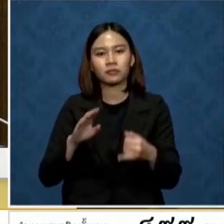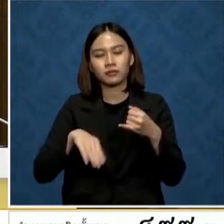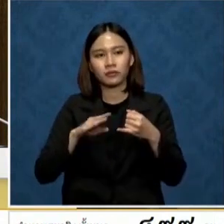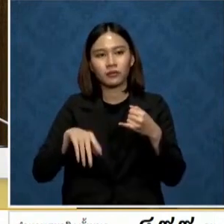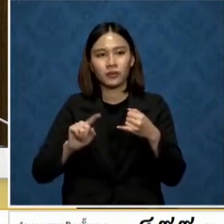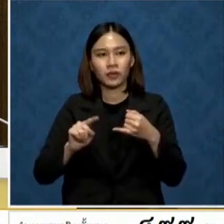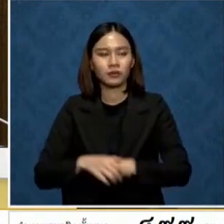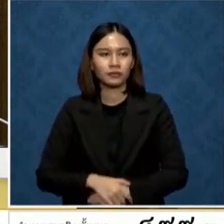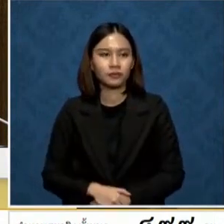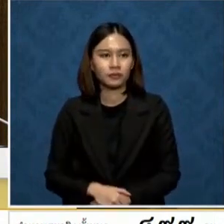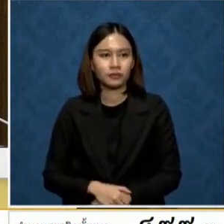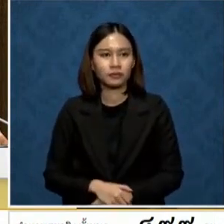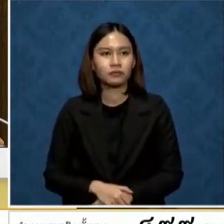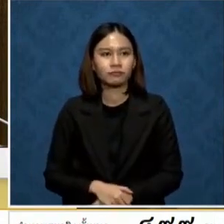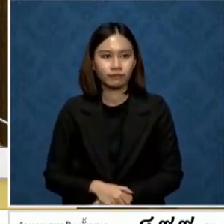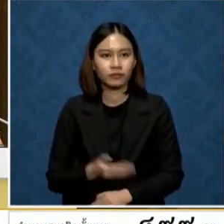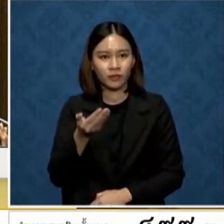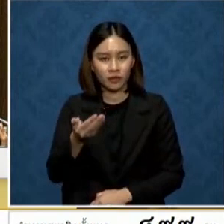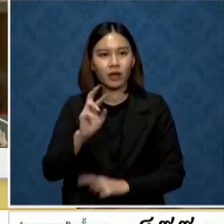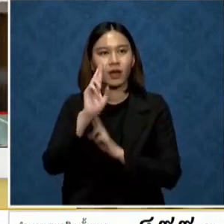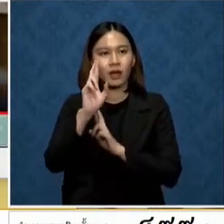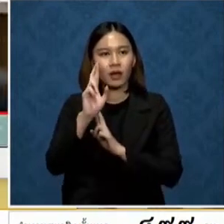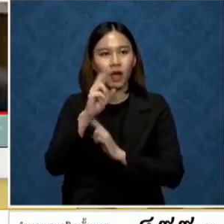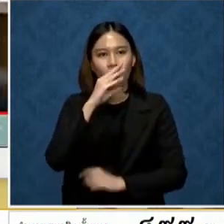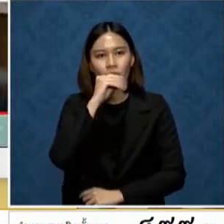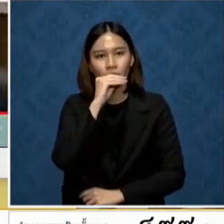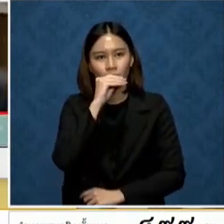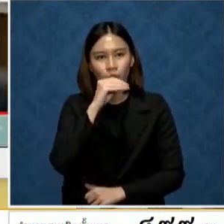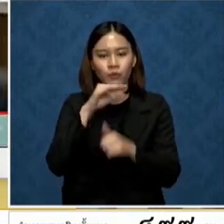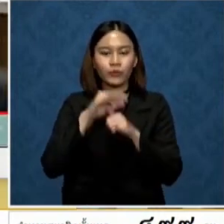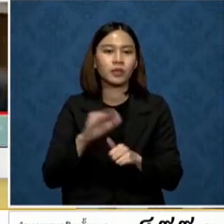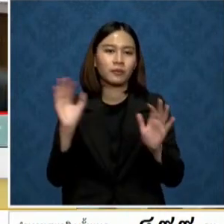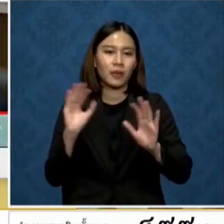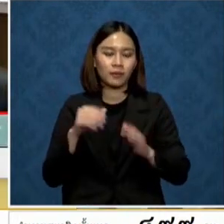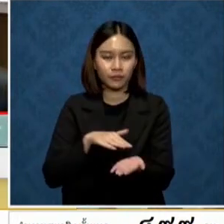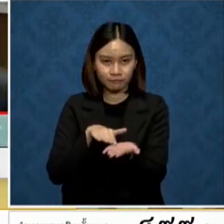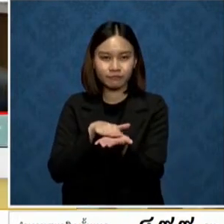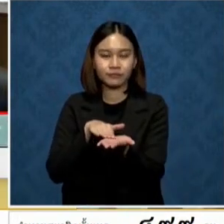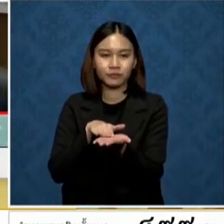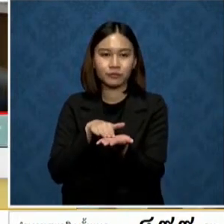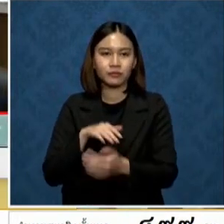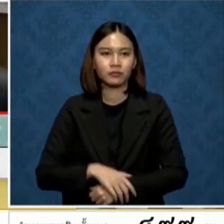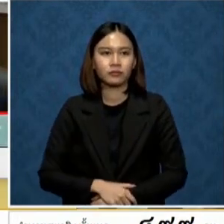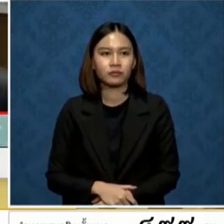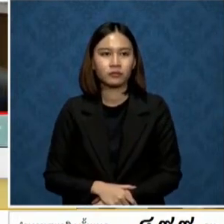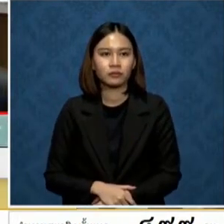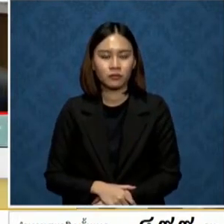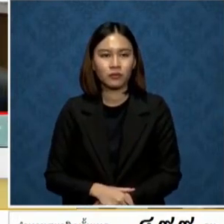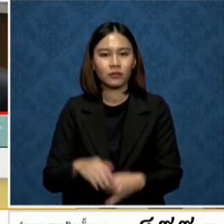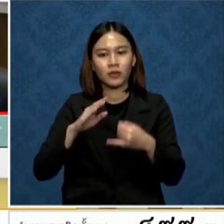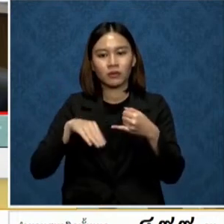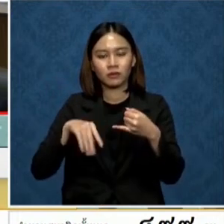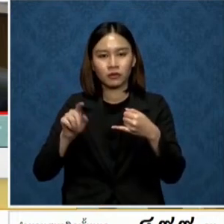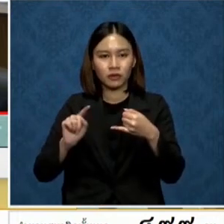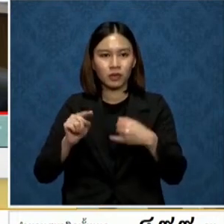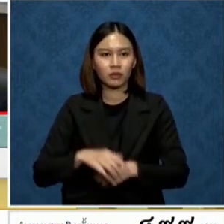ค่ะท่านประธานคะเ่อคุณรัชนกครับขอระวังไม่ให้มีการเสียดสีนะครับขออภัยค่ะครับก็ข้อสุดท้ายนะ